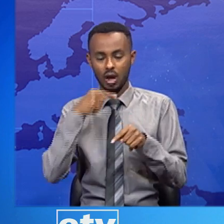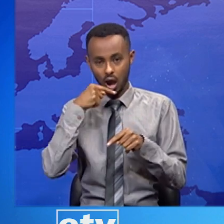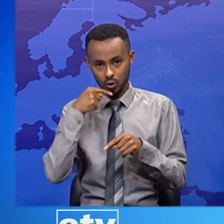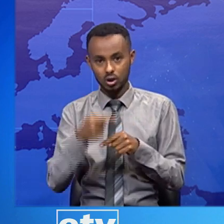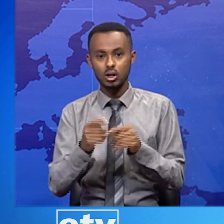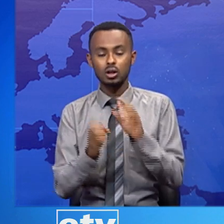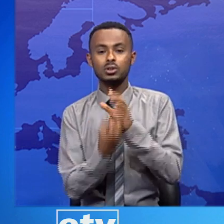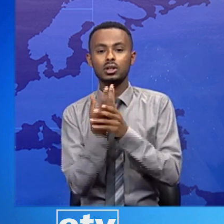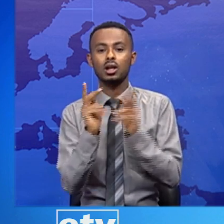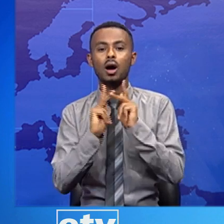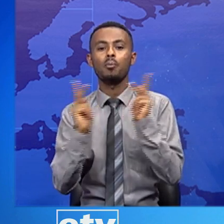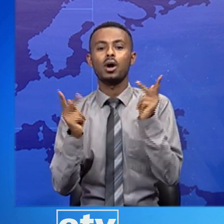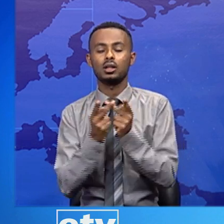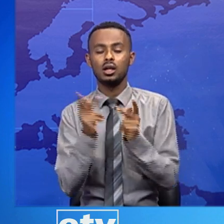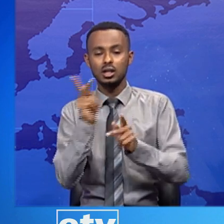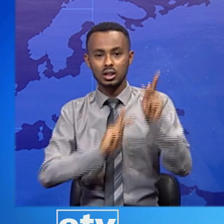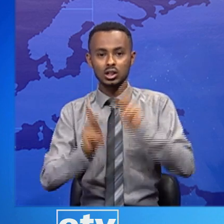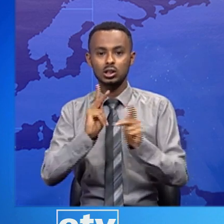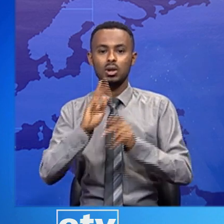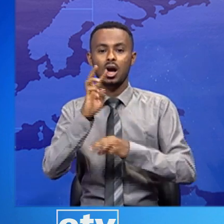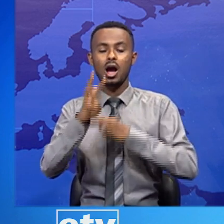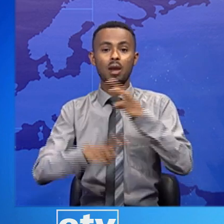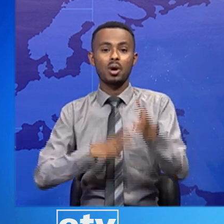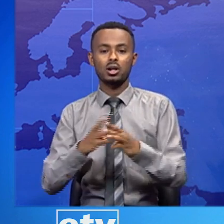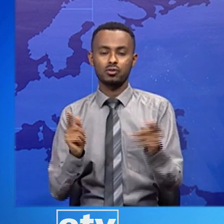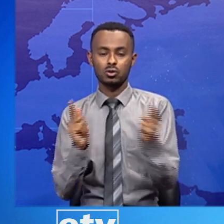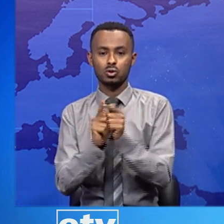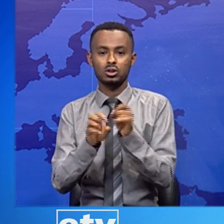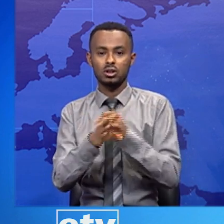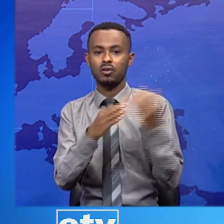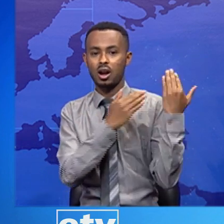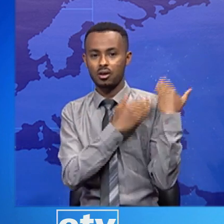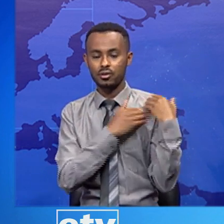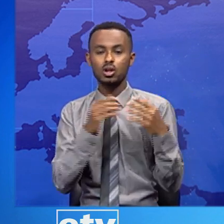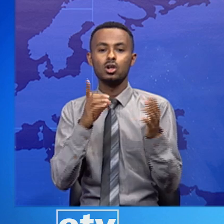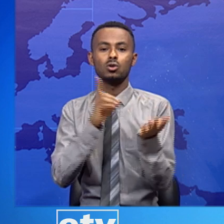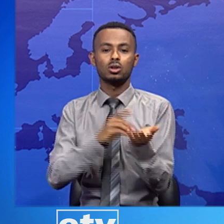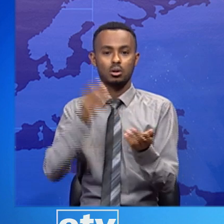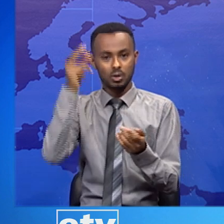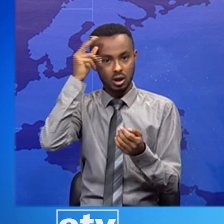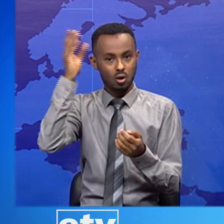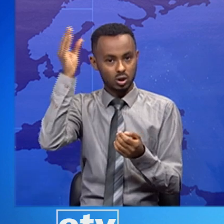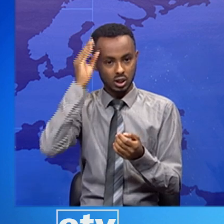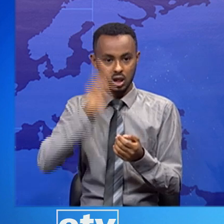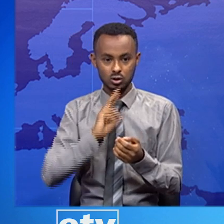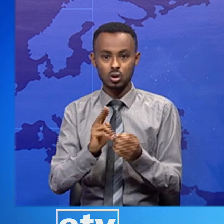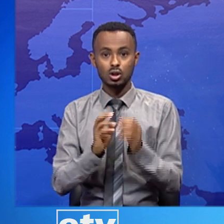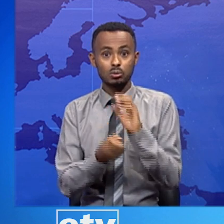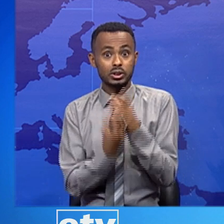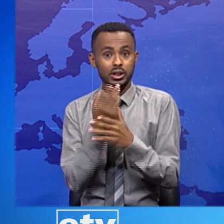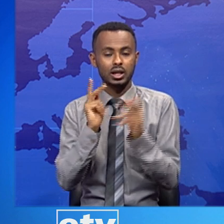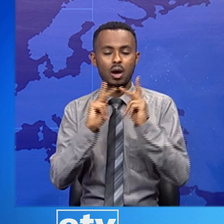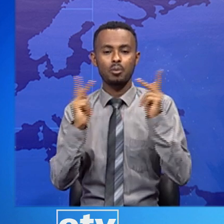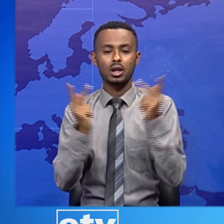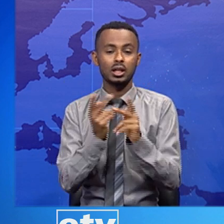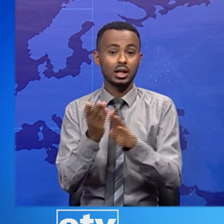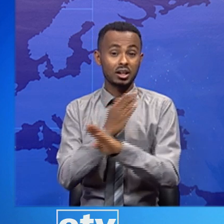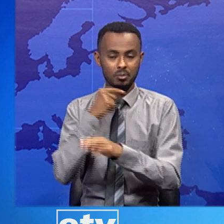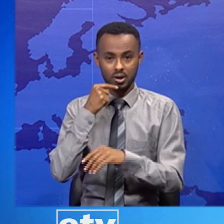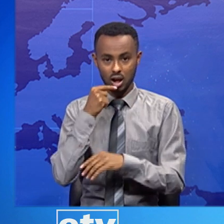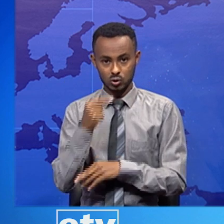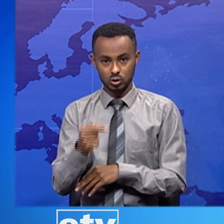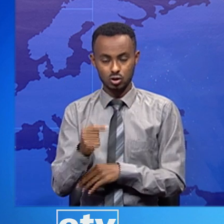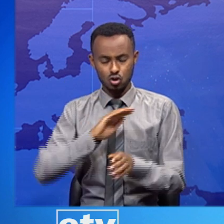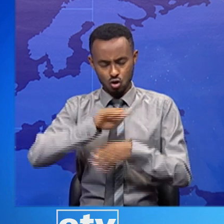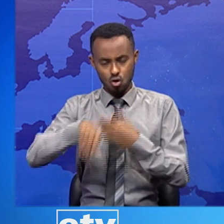ያሉን የብልጽግና ፓርቲ የህዝብና ዓለም አቀፍ ግንኙነት ዘርፍ ኃላፊ ዶክተር ብቄላ ሆሬሳ ናቸው። ብልጽግና ፓርቲ ቀደም እንዳልኩት